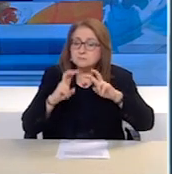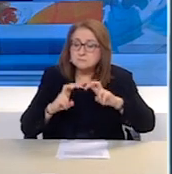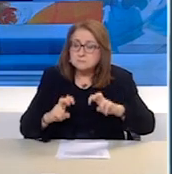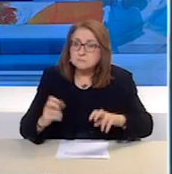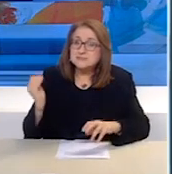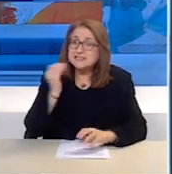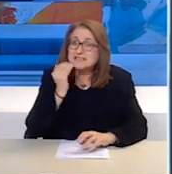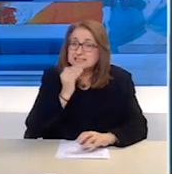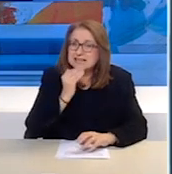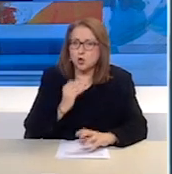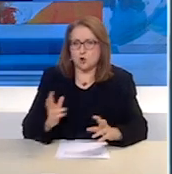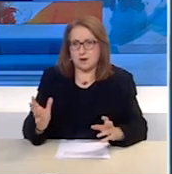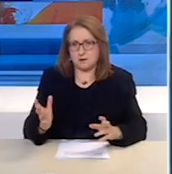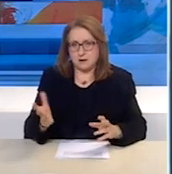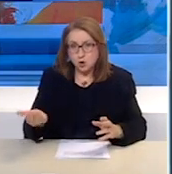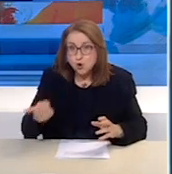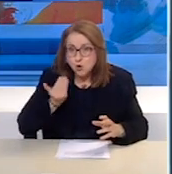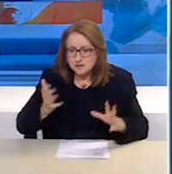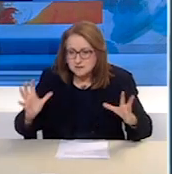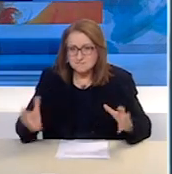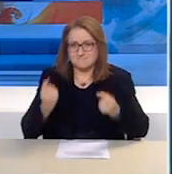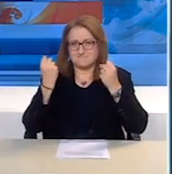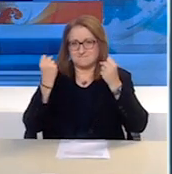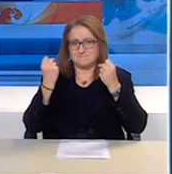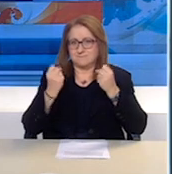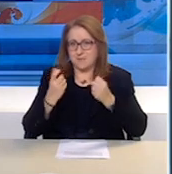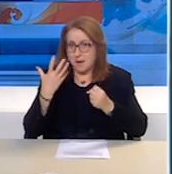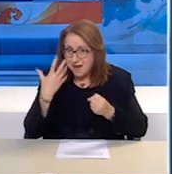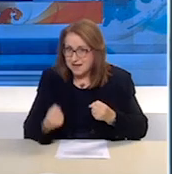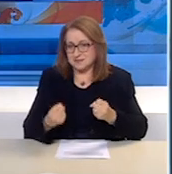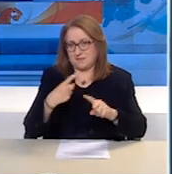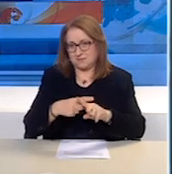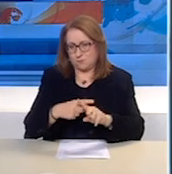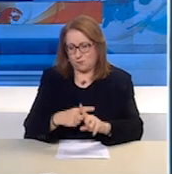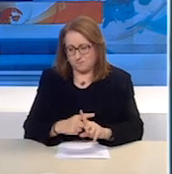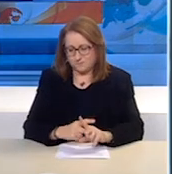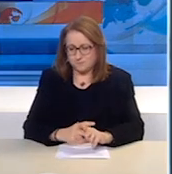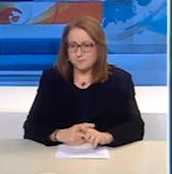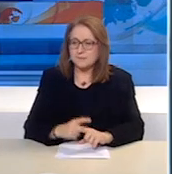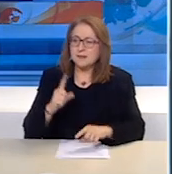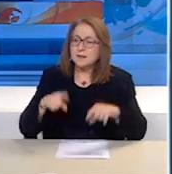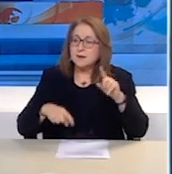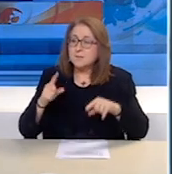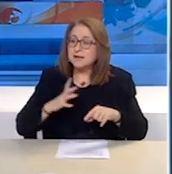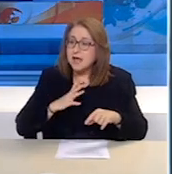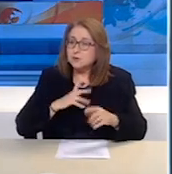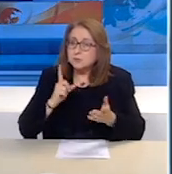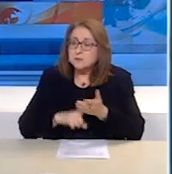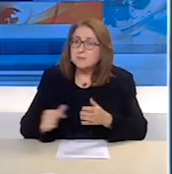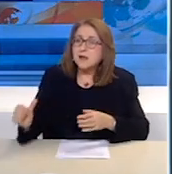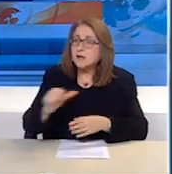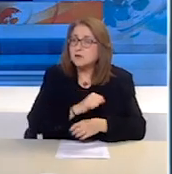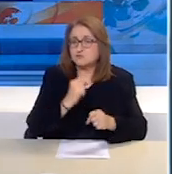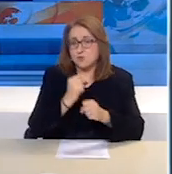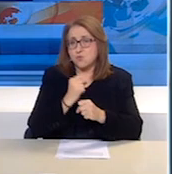ανίχνευση των κύκλων της επιδημίας, όπως επίσης και σε ανθρώπους οι οποίοι πρέπει να επιστρέψουν σε περιβάλλοντα εργασίας τα